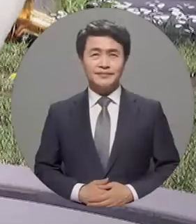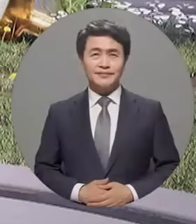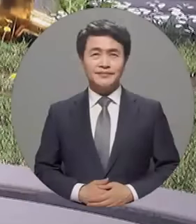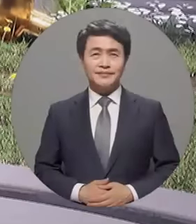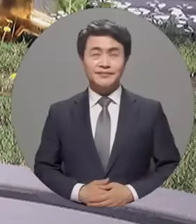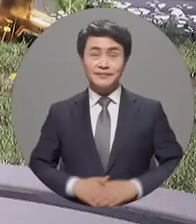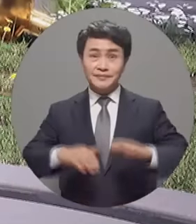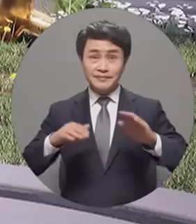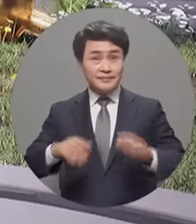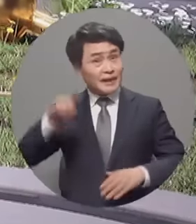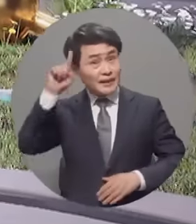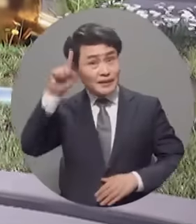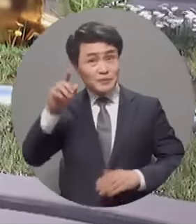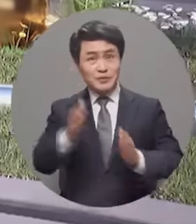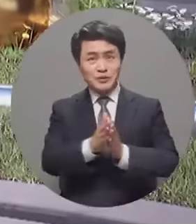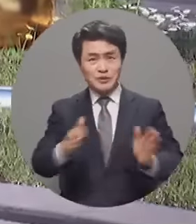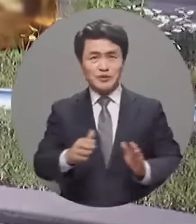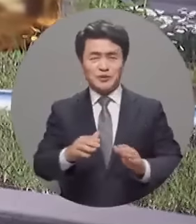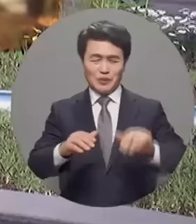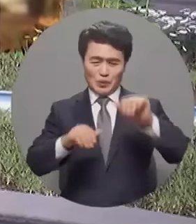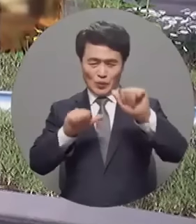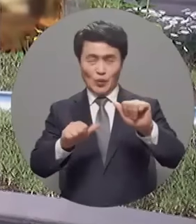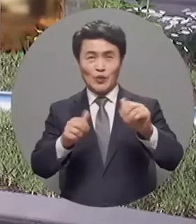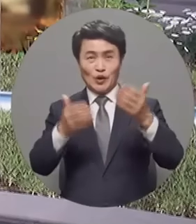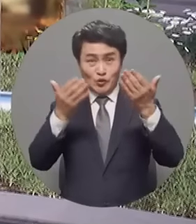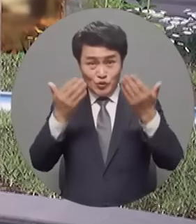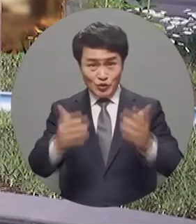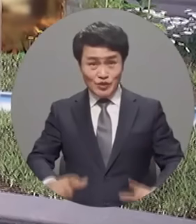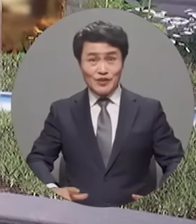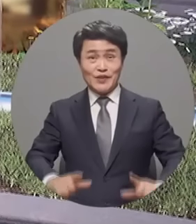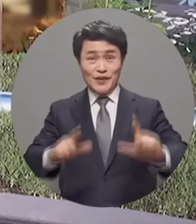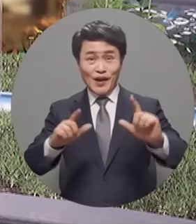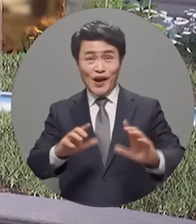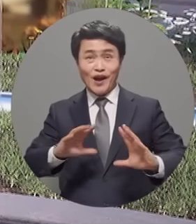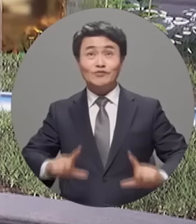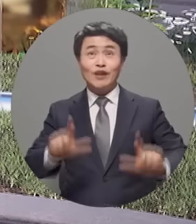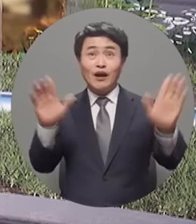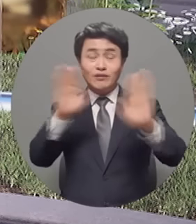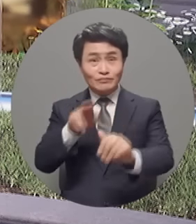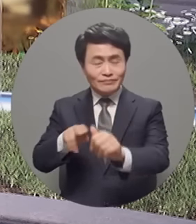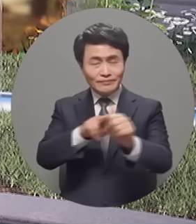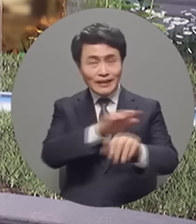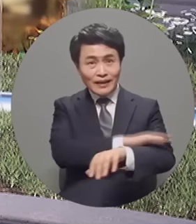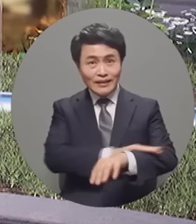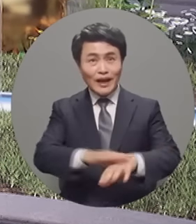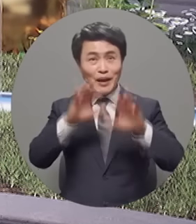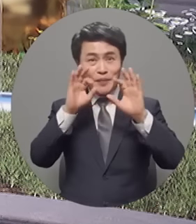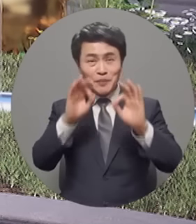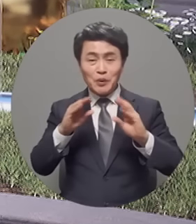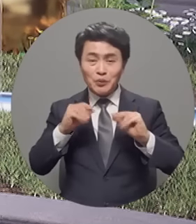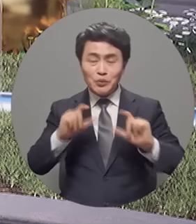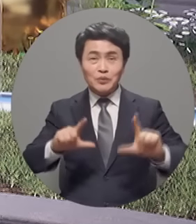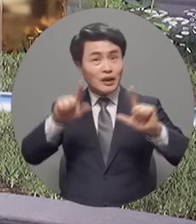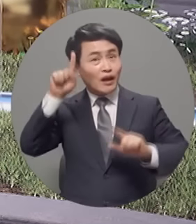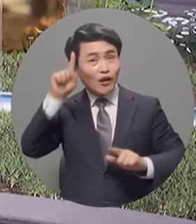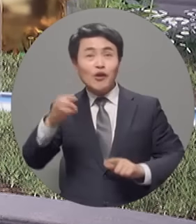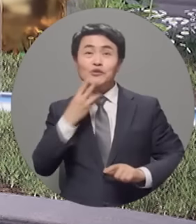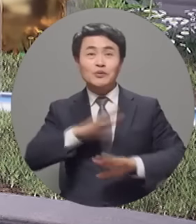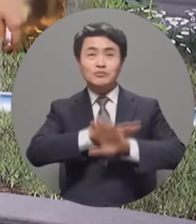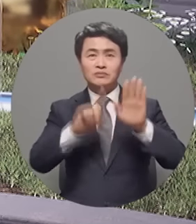네, 내일부터 시작되는 어린이날 연휴 기간 동안 날씨 정보 잘 살펴주셔야겠습니다. 토요일인 내일은 서울의 낮